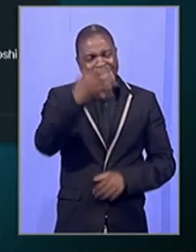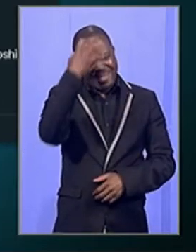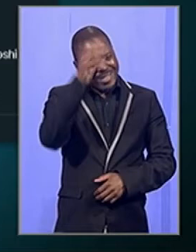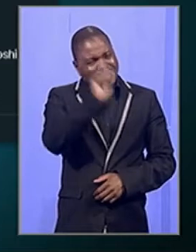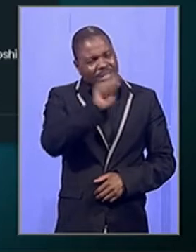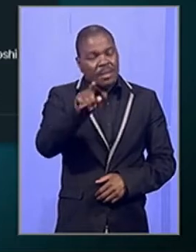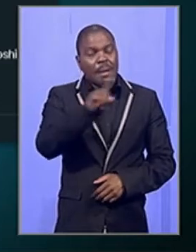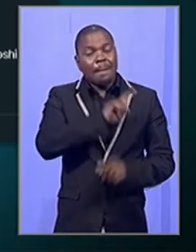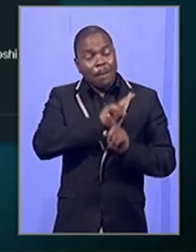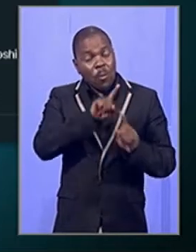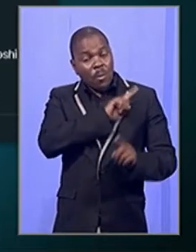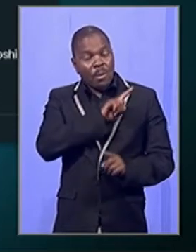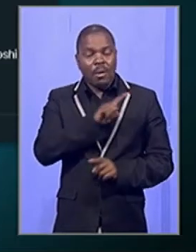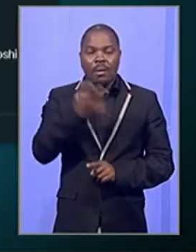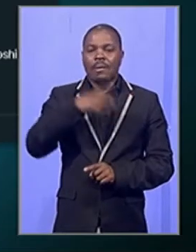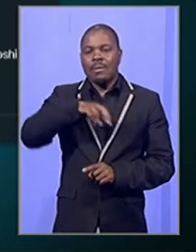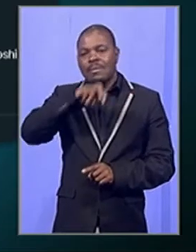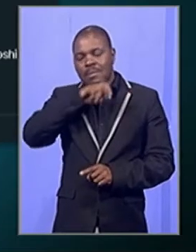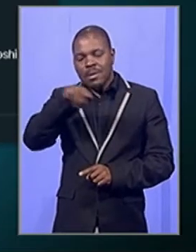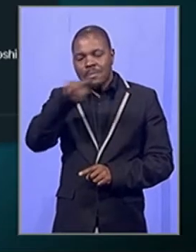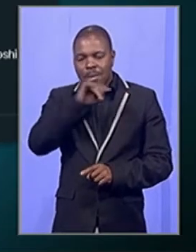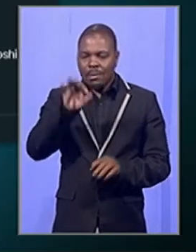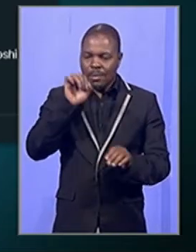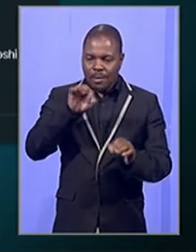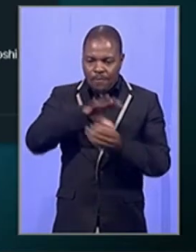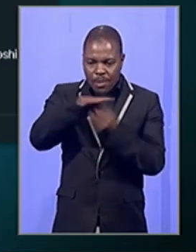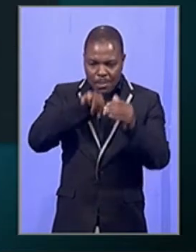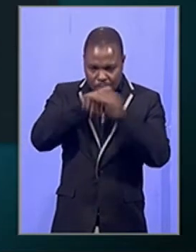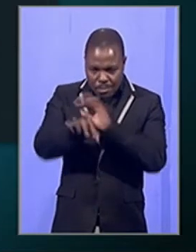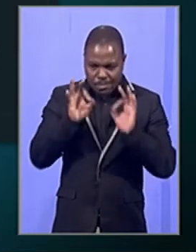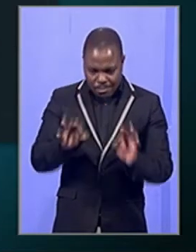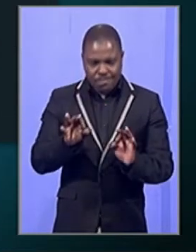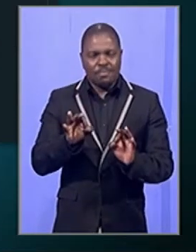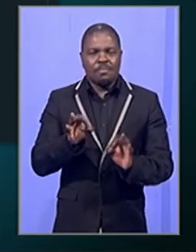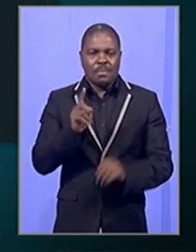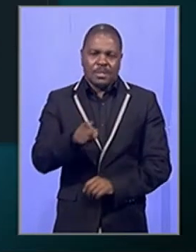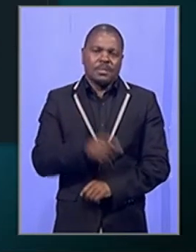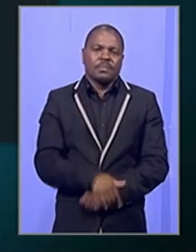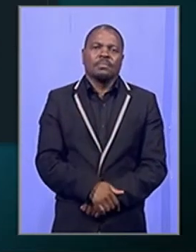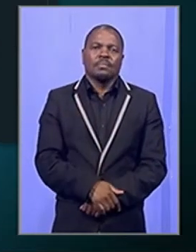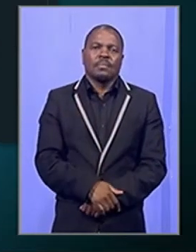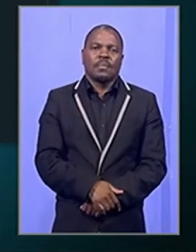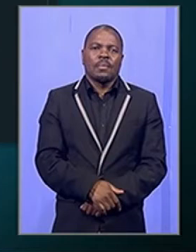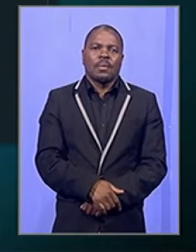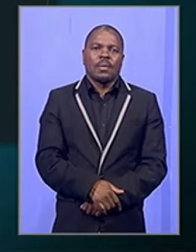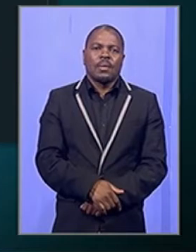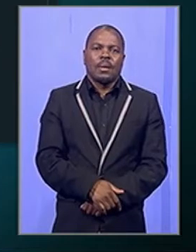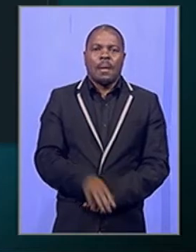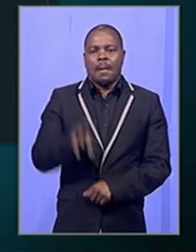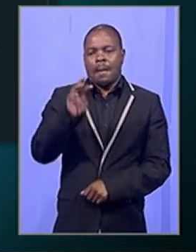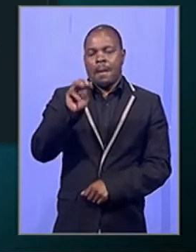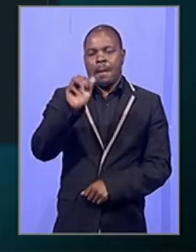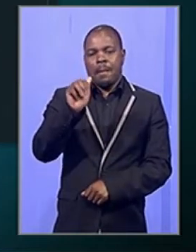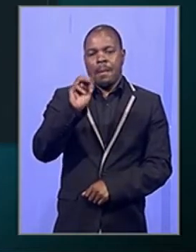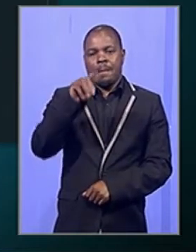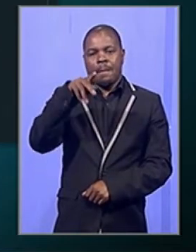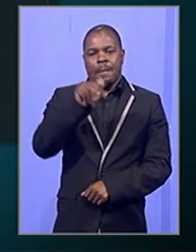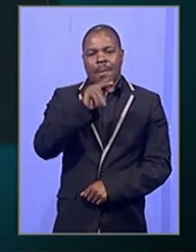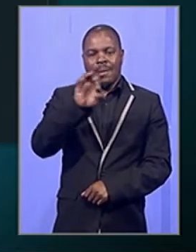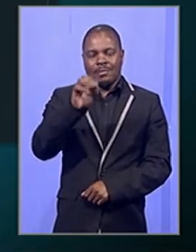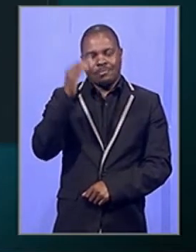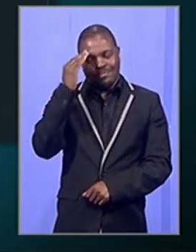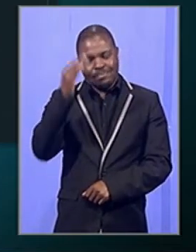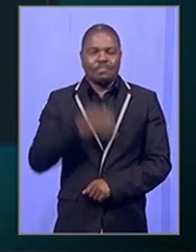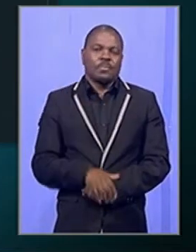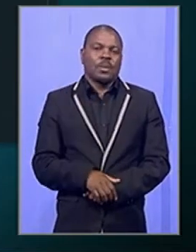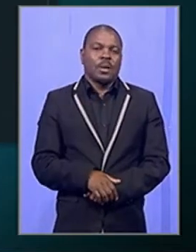bogoši bo a tswalelwa ga bo go maretšwe. Shimane Mampane Thobela go bolela